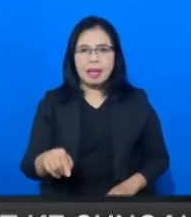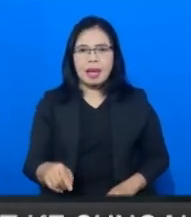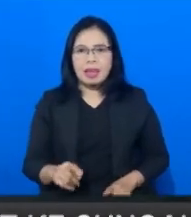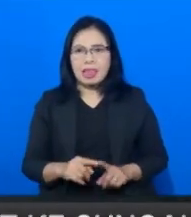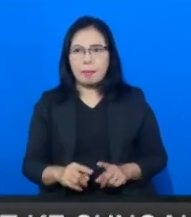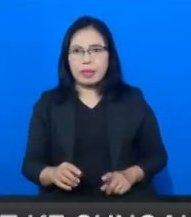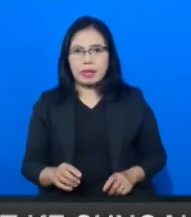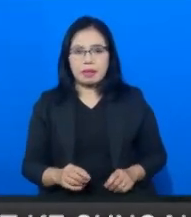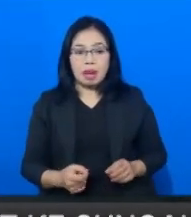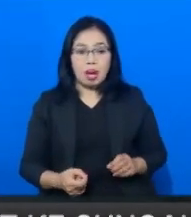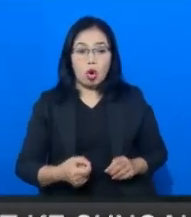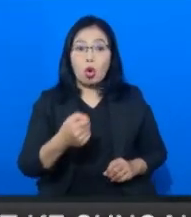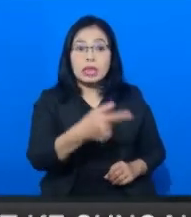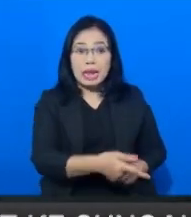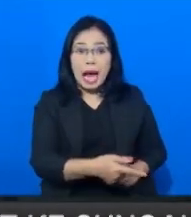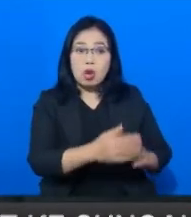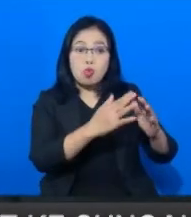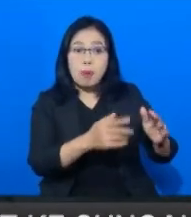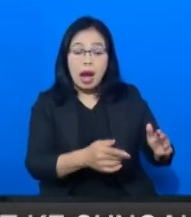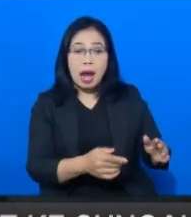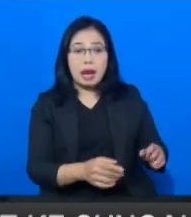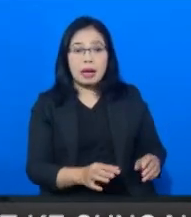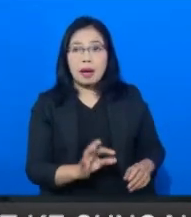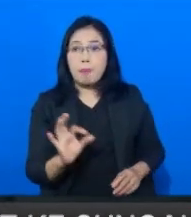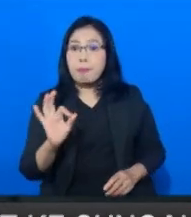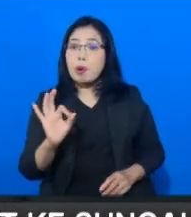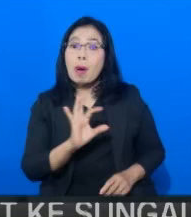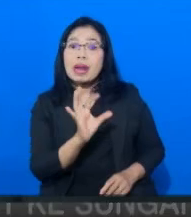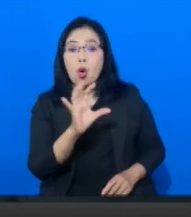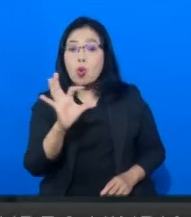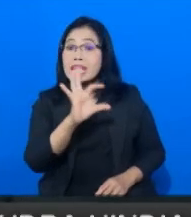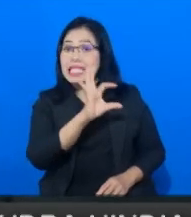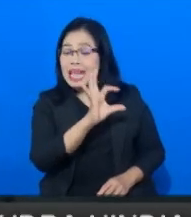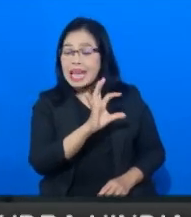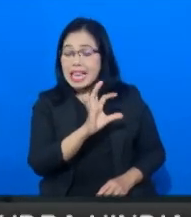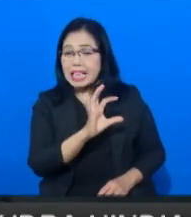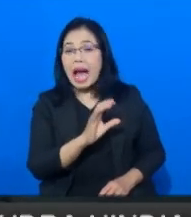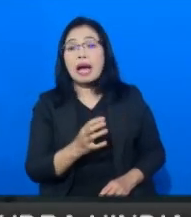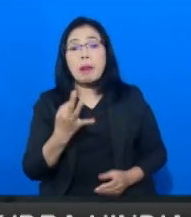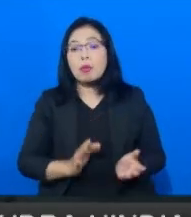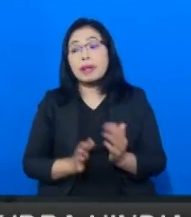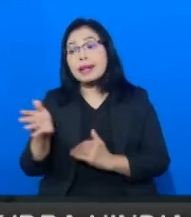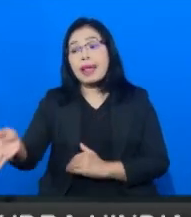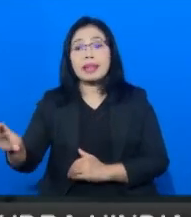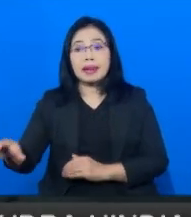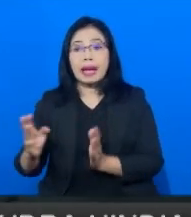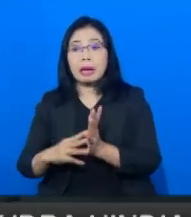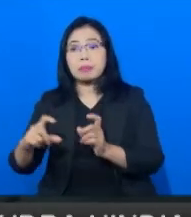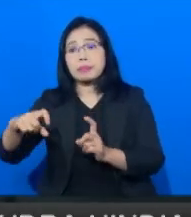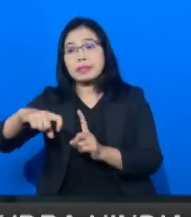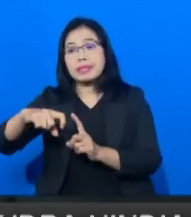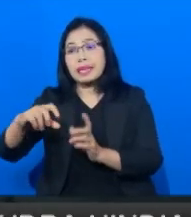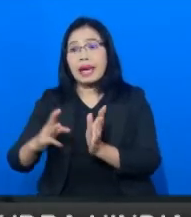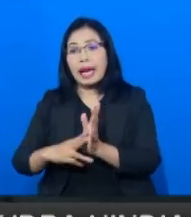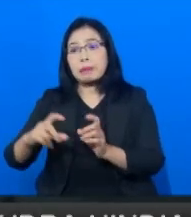Nah, mereka-mereka ini umumnya, Mas, seperti AMCK ini, itu selalu dijanji-janjikan. Oleh siapa? Oleh